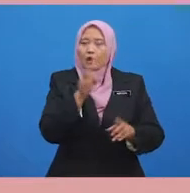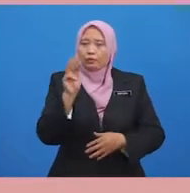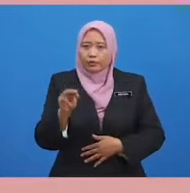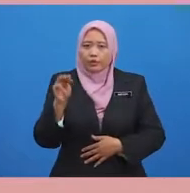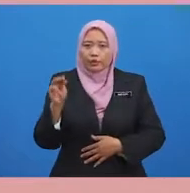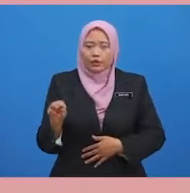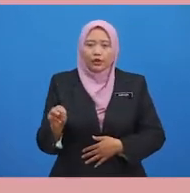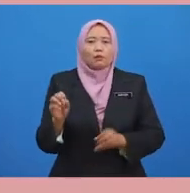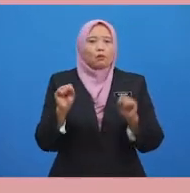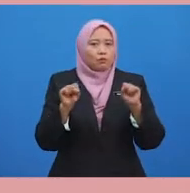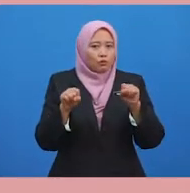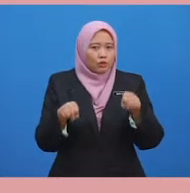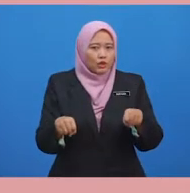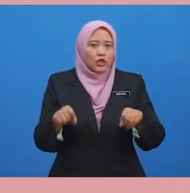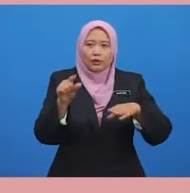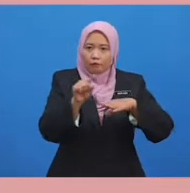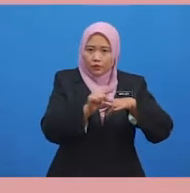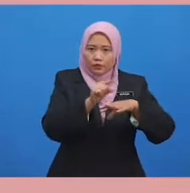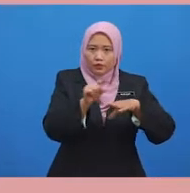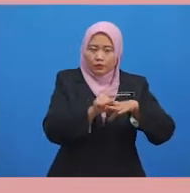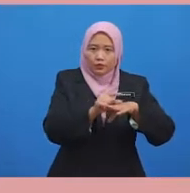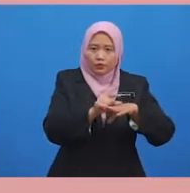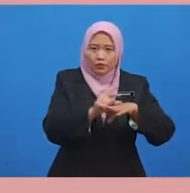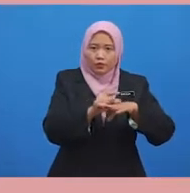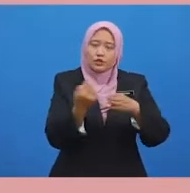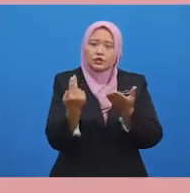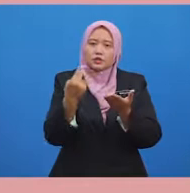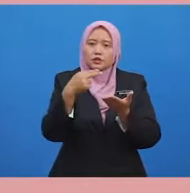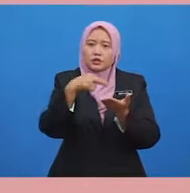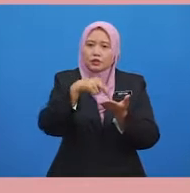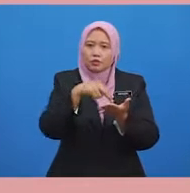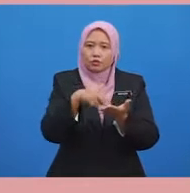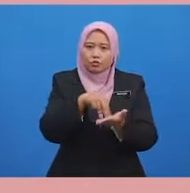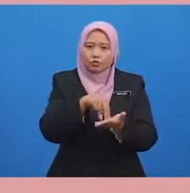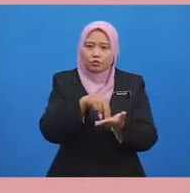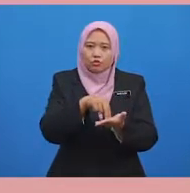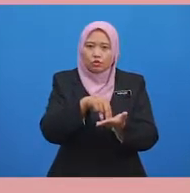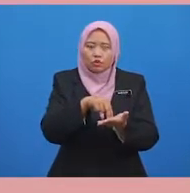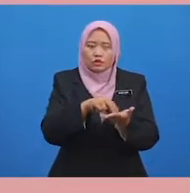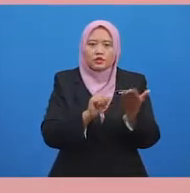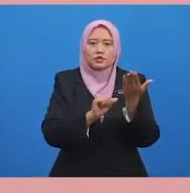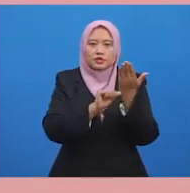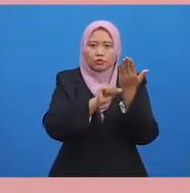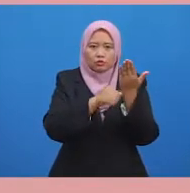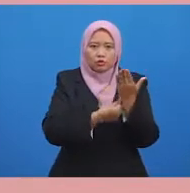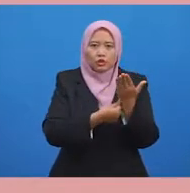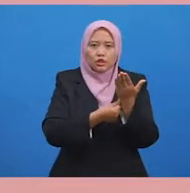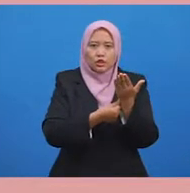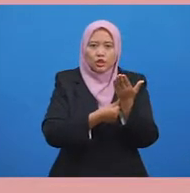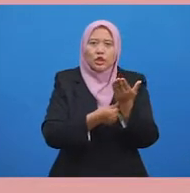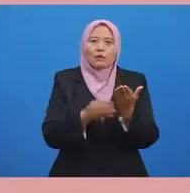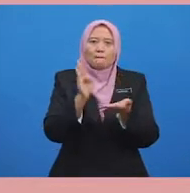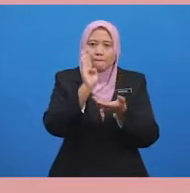murid-murid bolehlah menggunakan semula barangan plastik yang